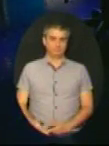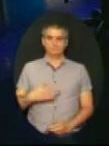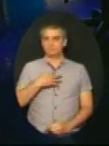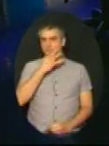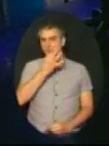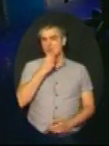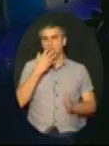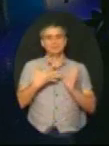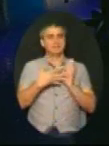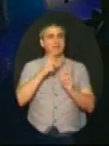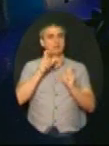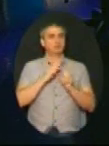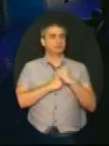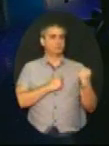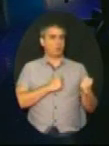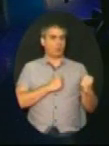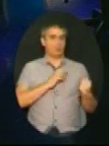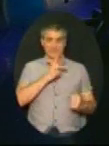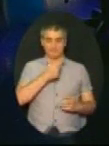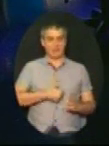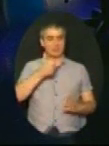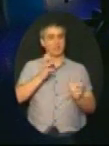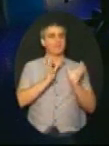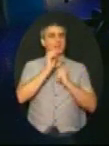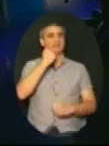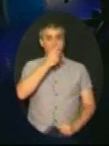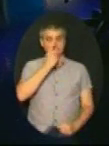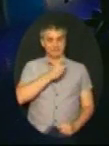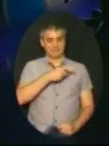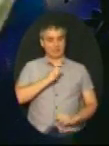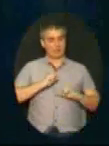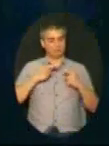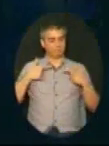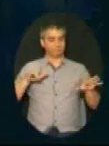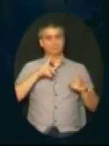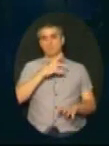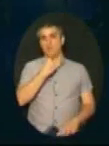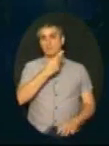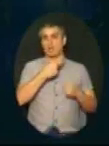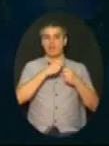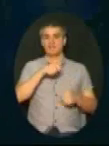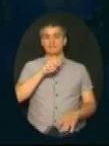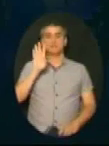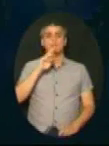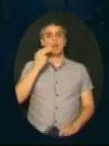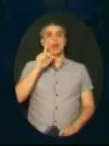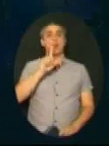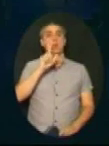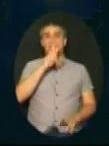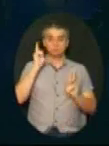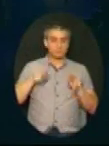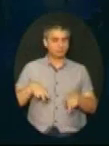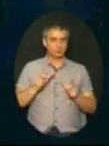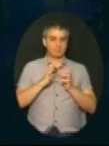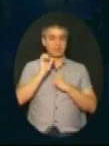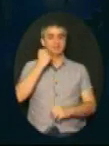שאלנו בסקר את אנשי השמאל, האם הנהגת המחנה הציוני צריכה להתנער מדבריו של חבר הכנסת בעלול באופן מוחלט?